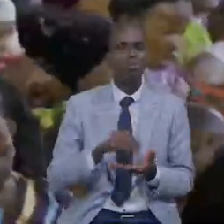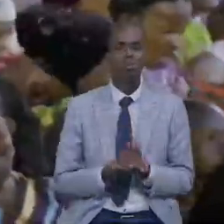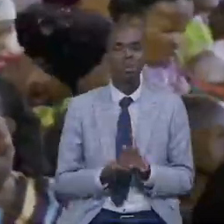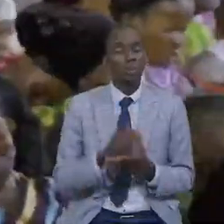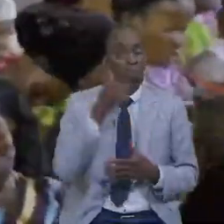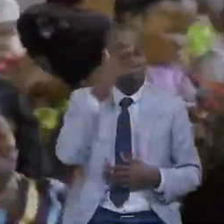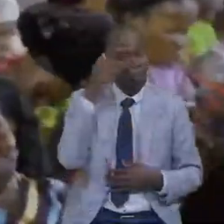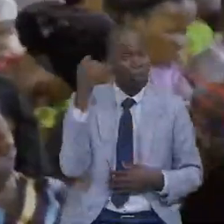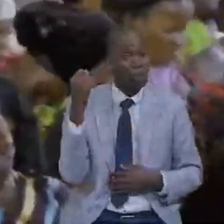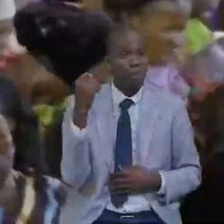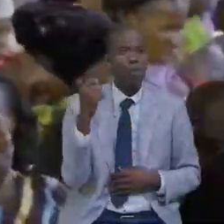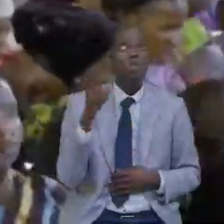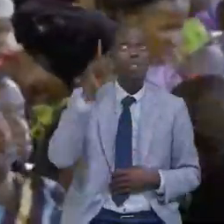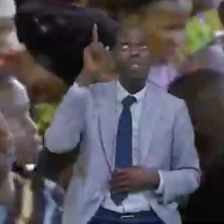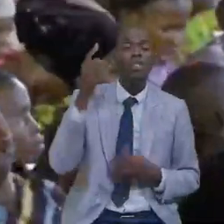debout